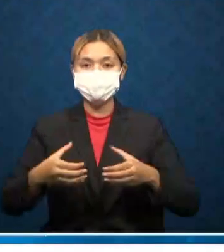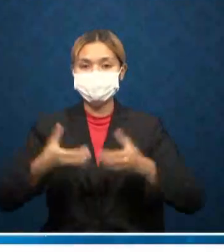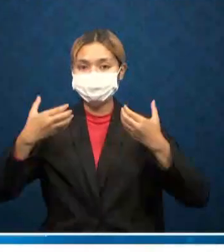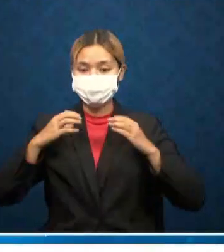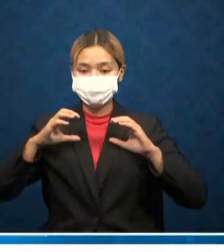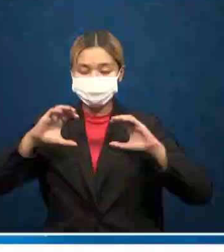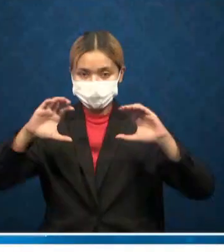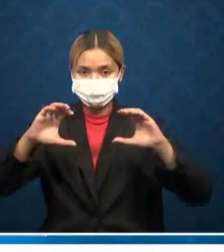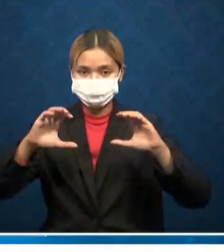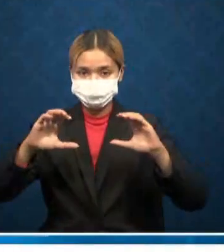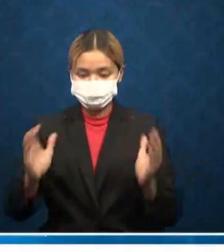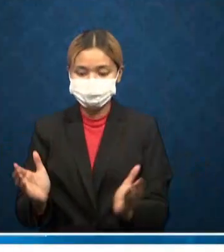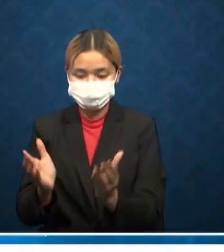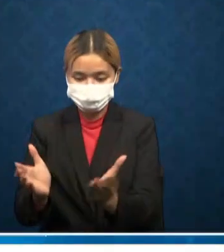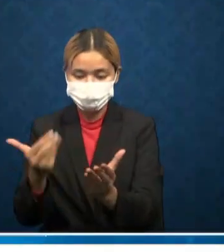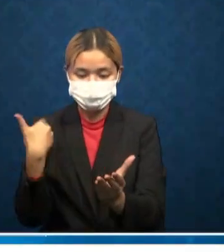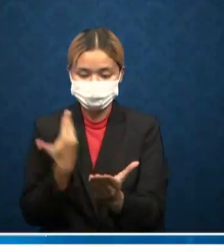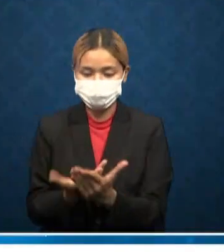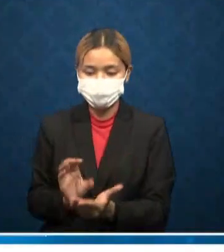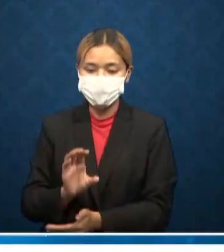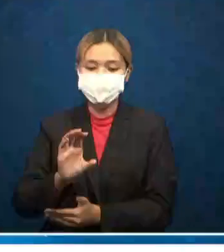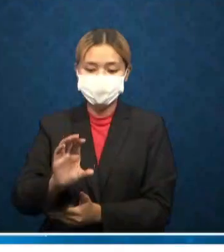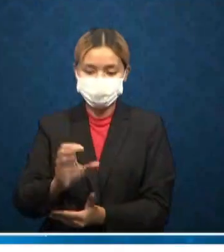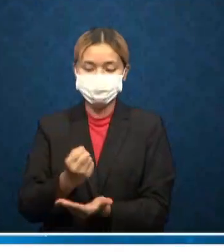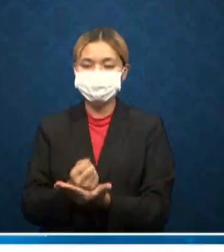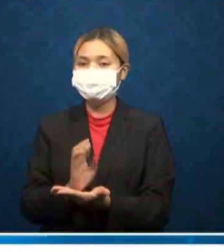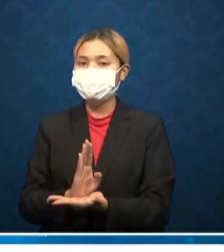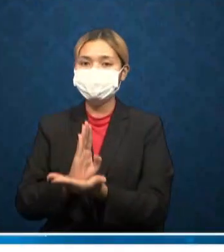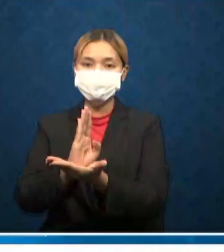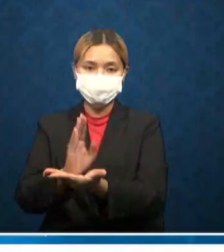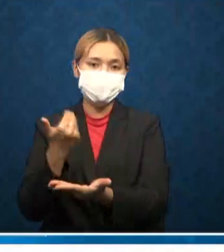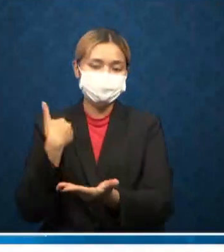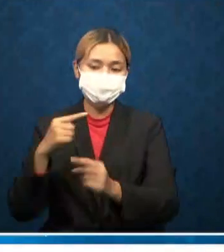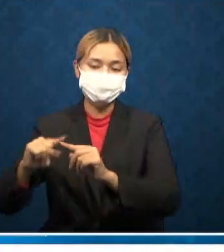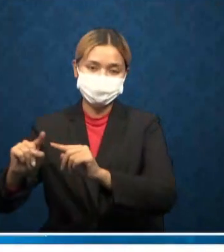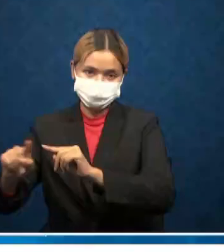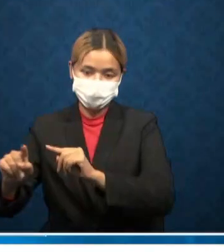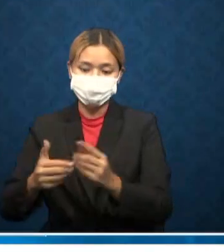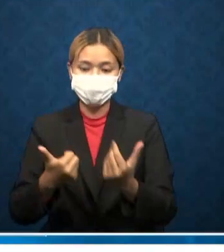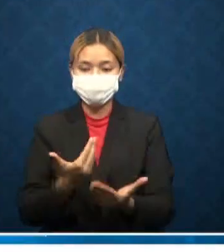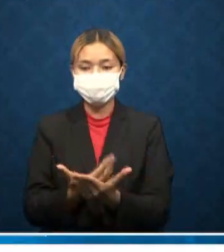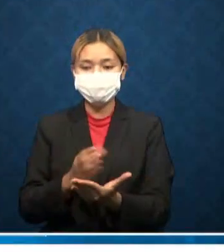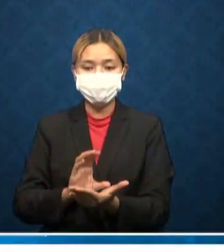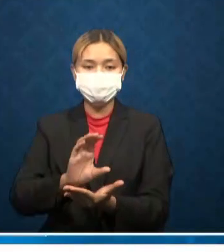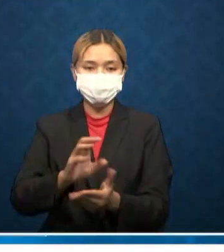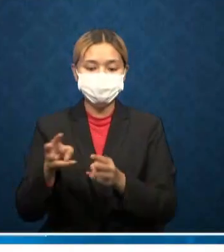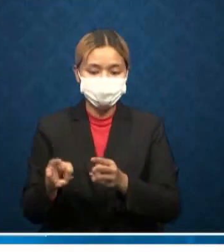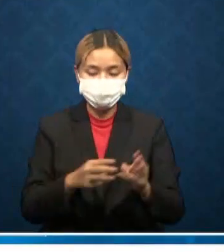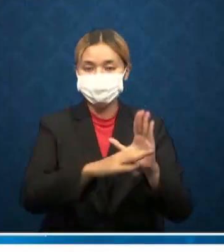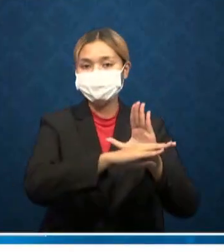หนุนนะคะแล้วก็มีเงินสมทบเงินบริจาคและรายได้อื่นๆที่กองทุนจะต้องดำเนินการ